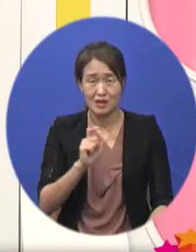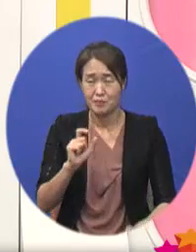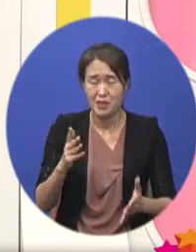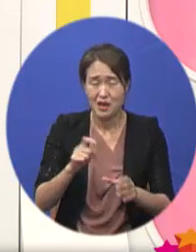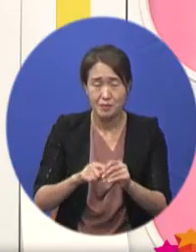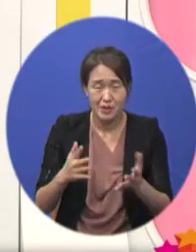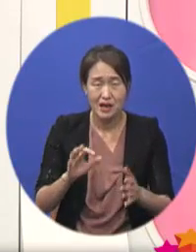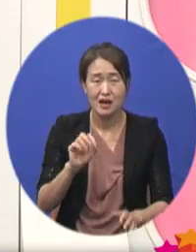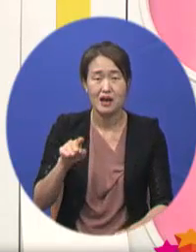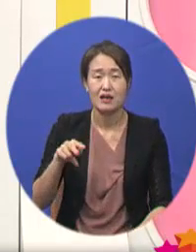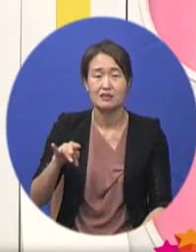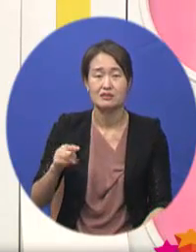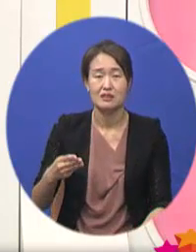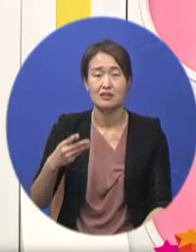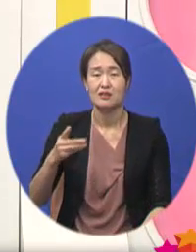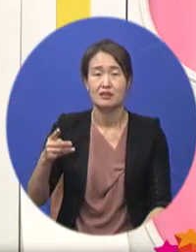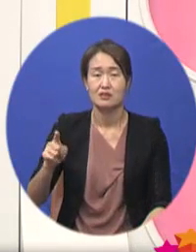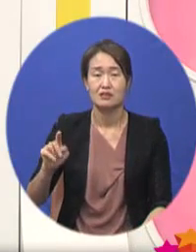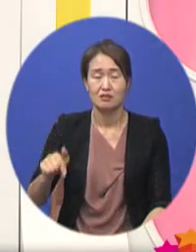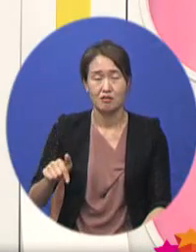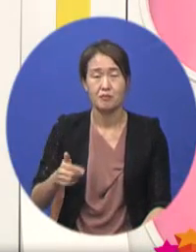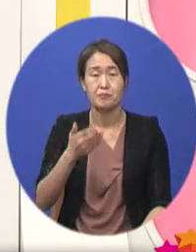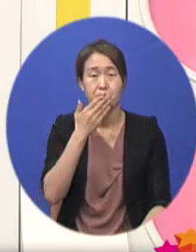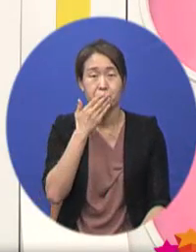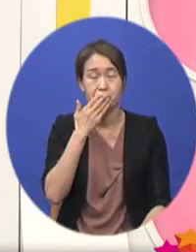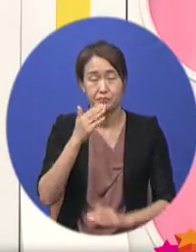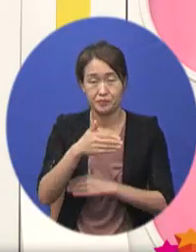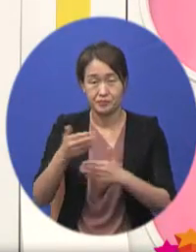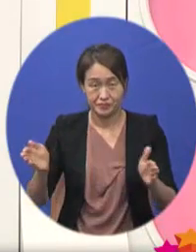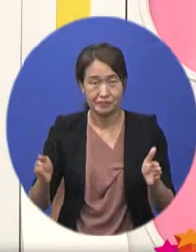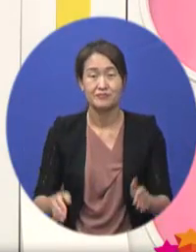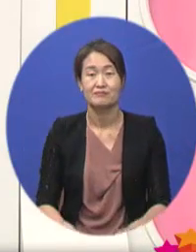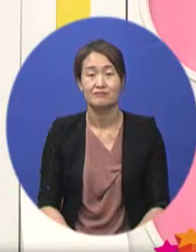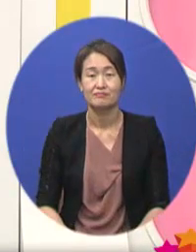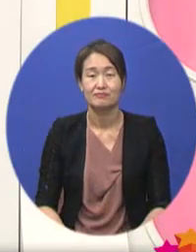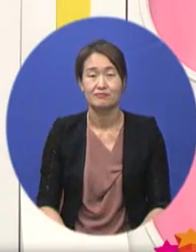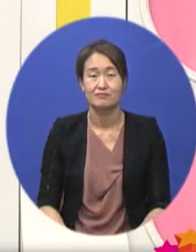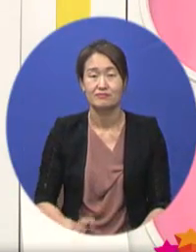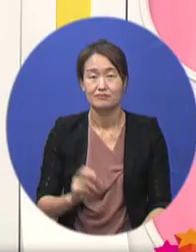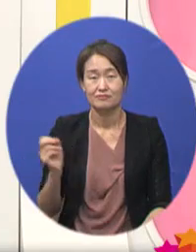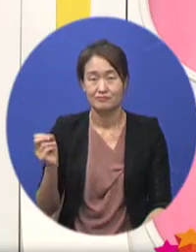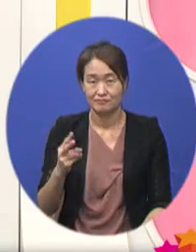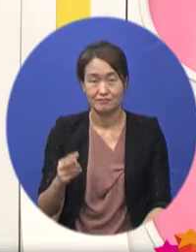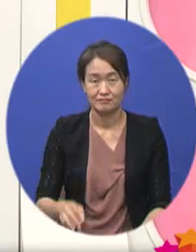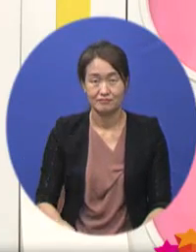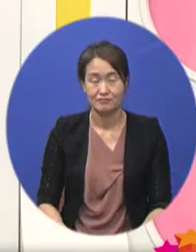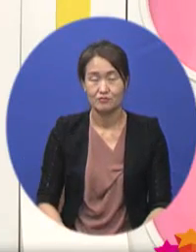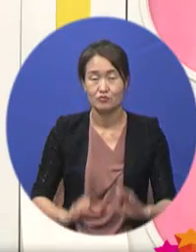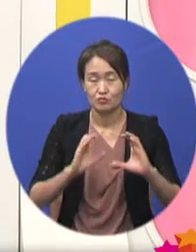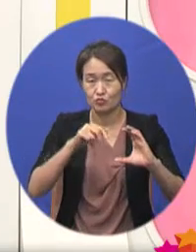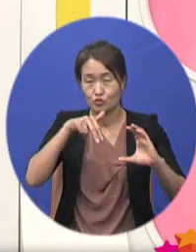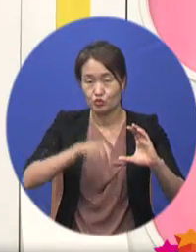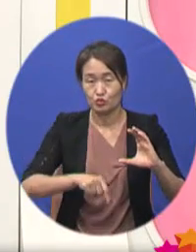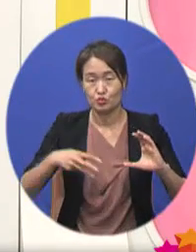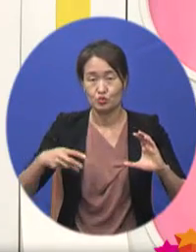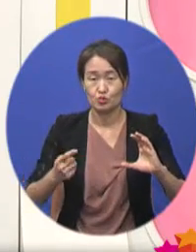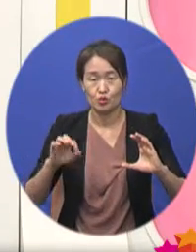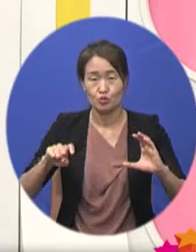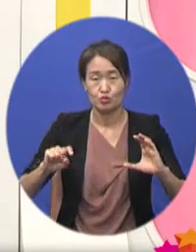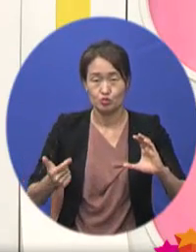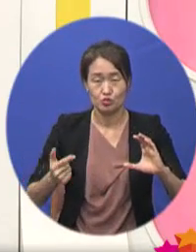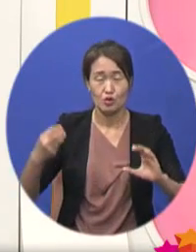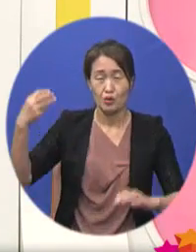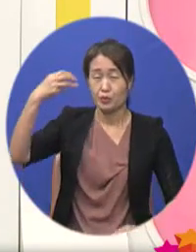떡 아셀떡에서 즉석식품 네. 네. 그다음에 또 주식회사 로운에서